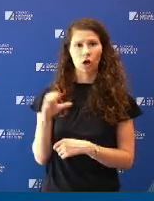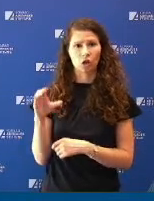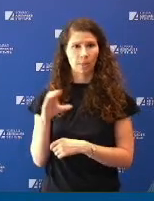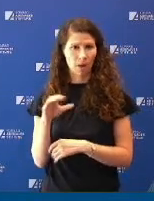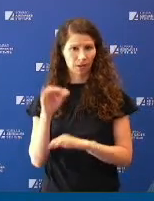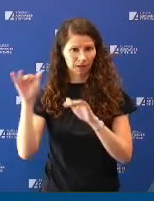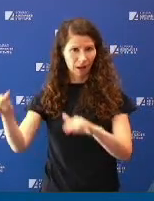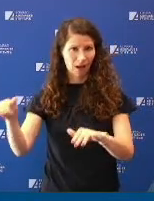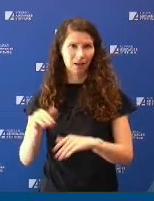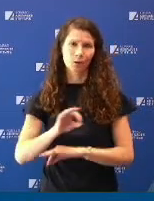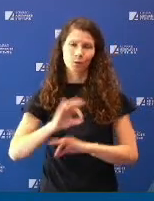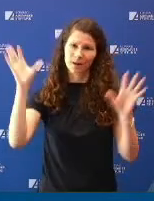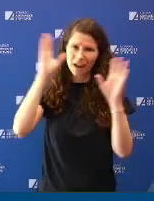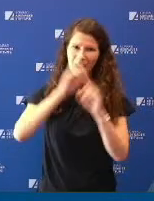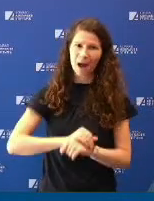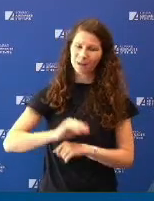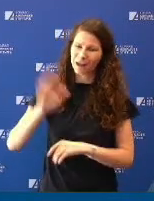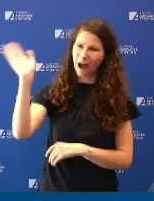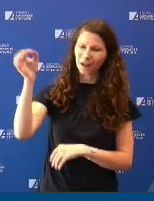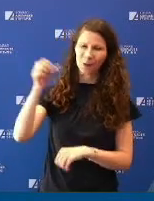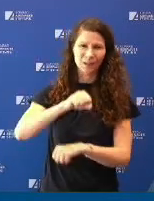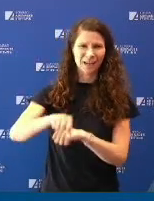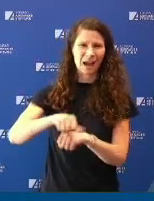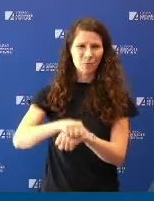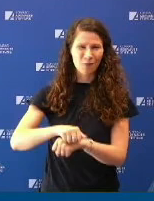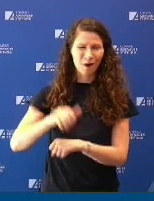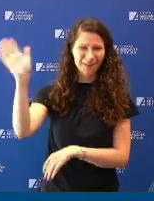Joshua, guten Abend nach Singapur.